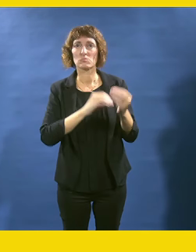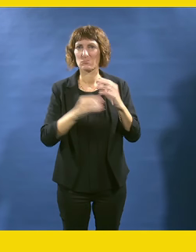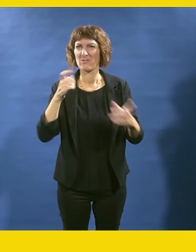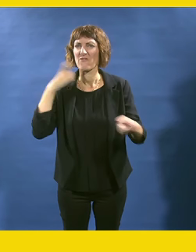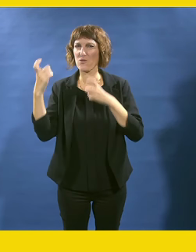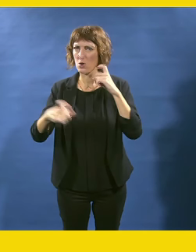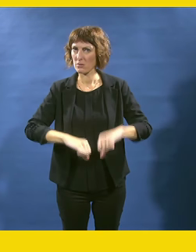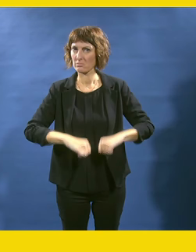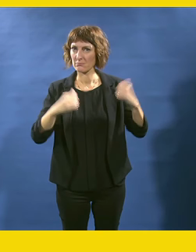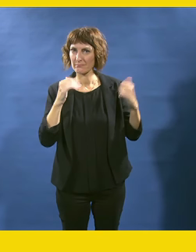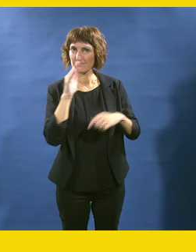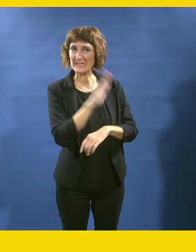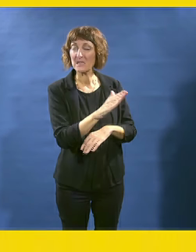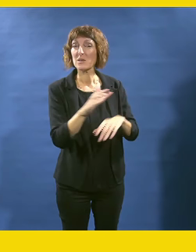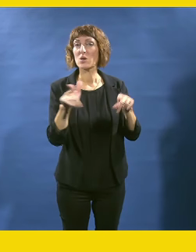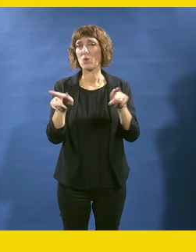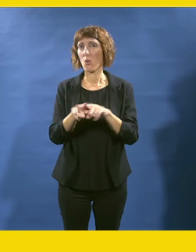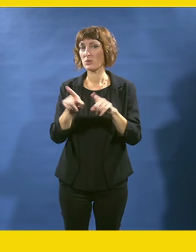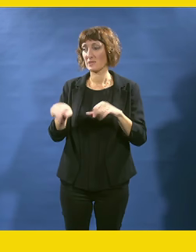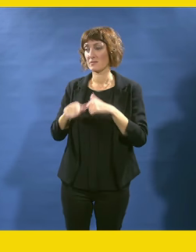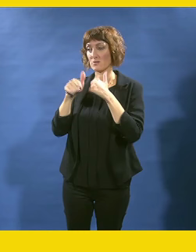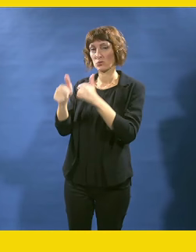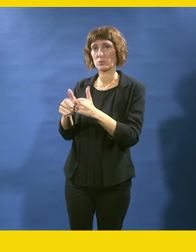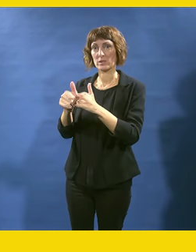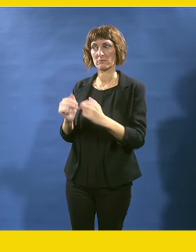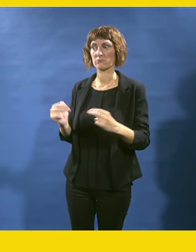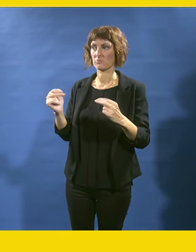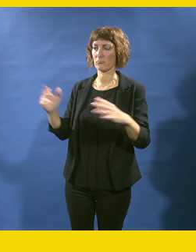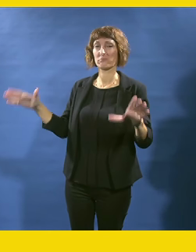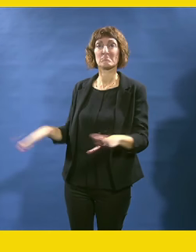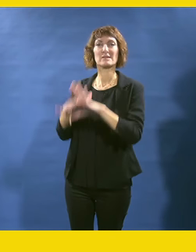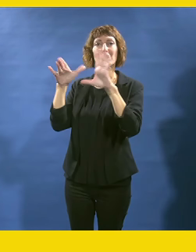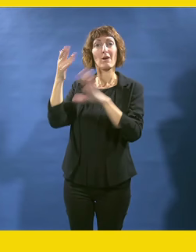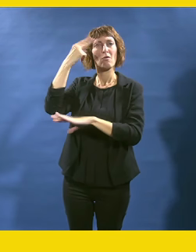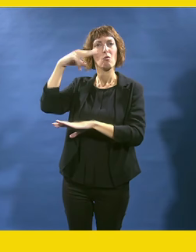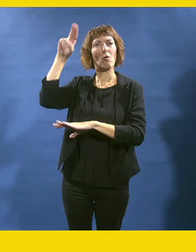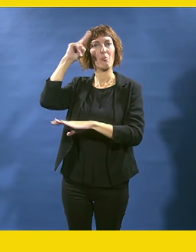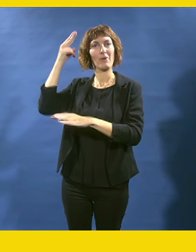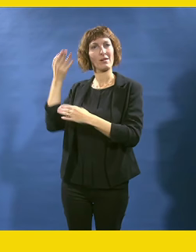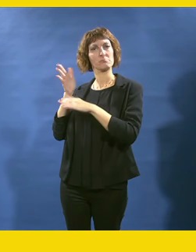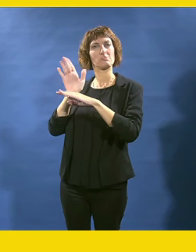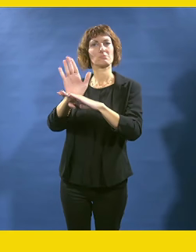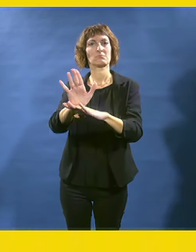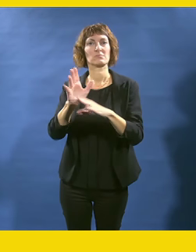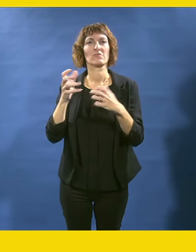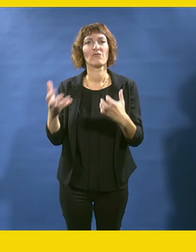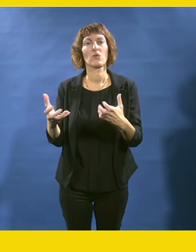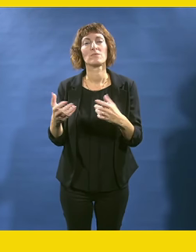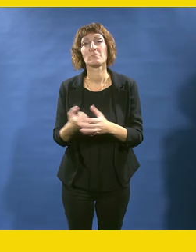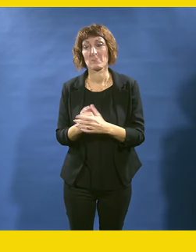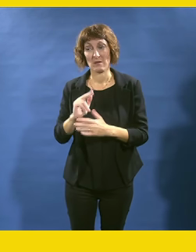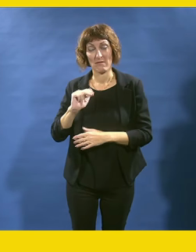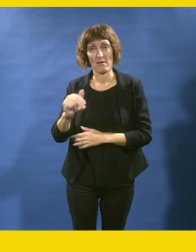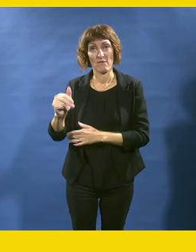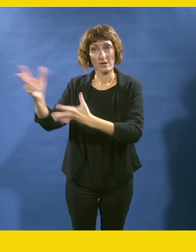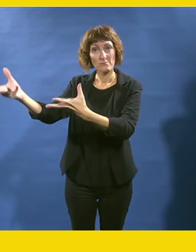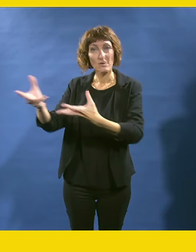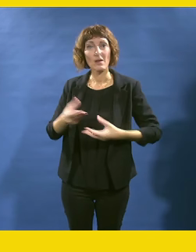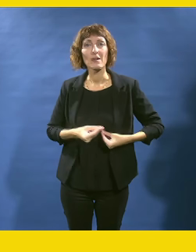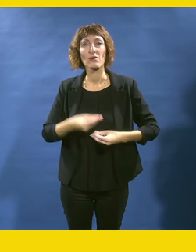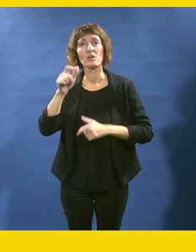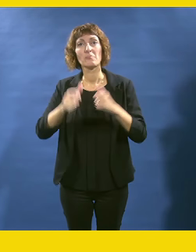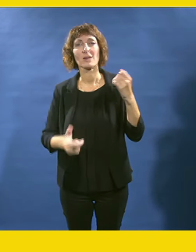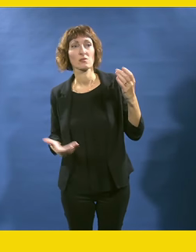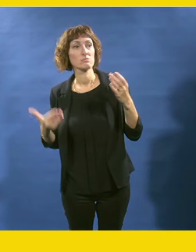lié à la dimension européenne des assises. En effet, nous allons accueillir des intervenantes et